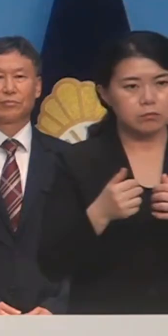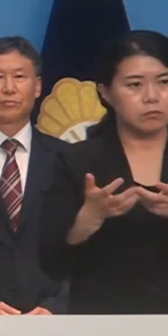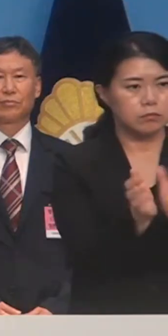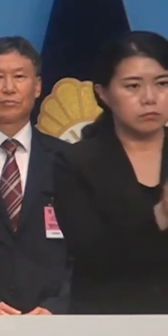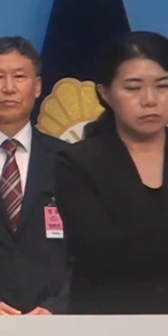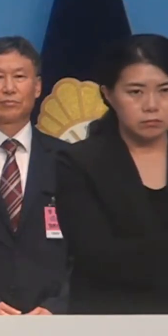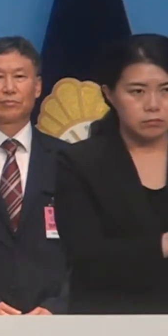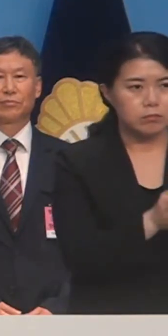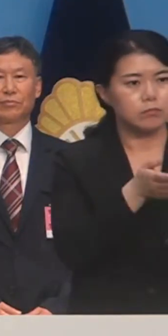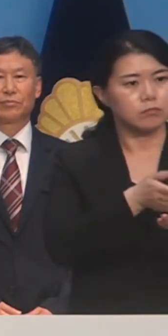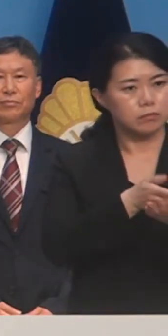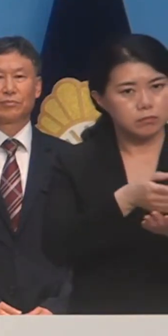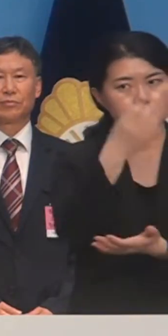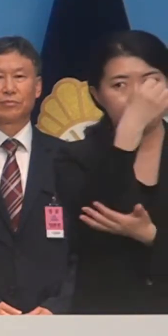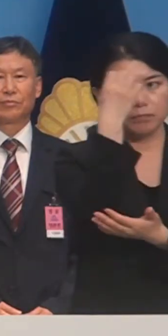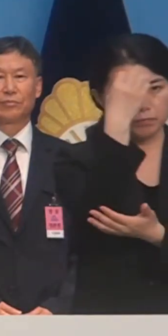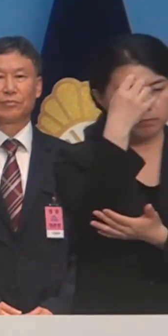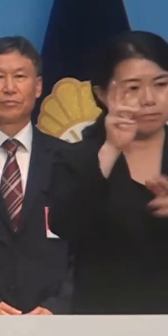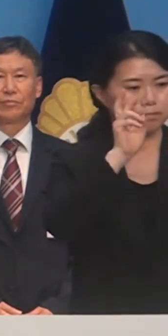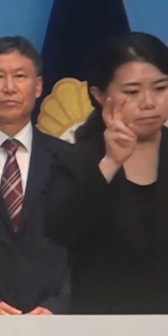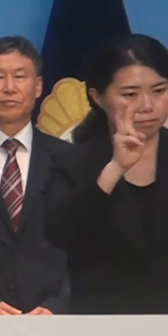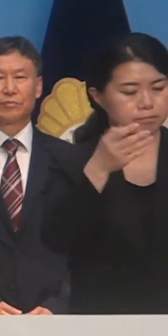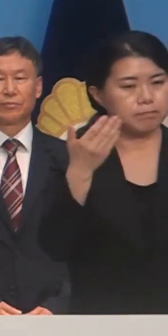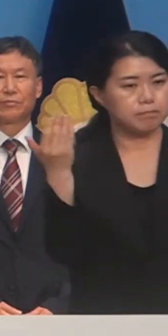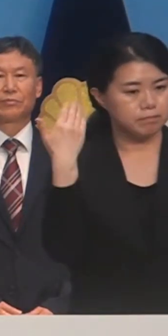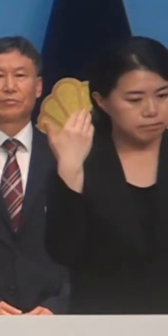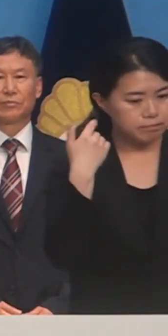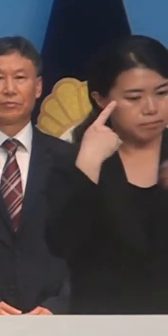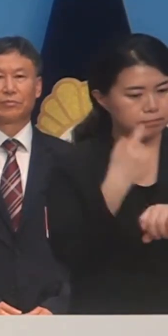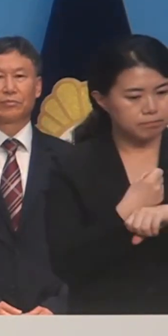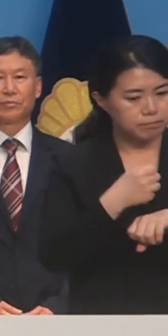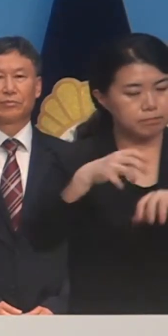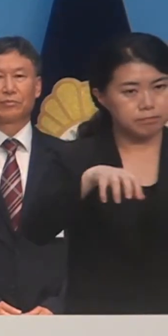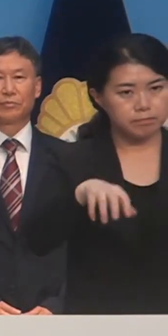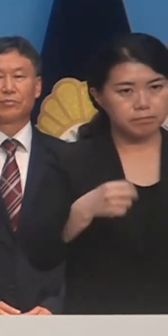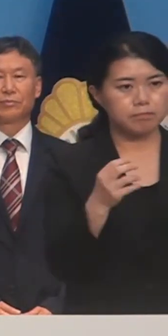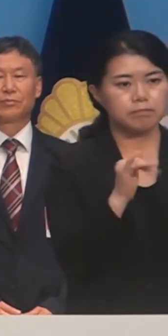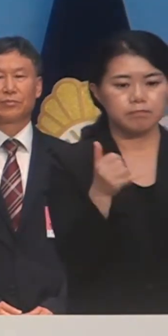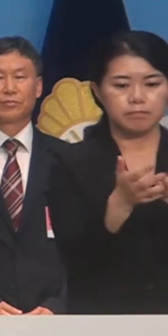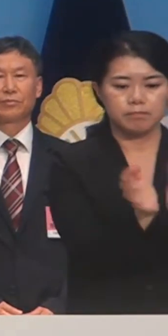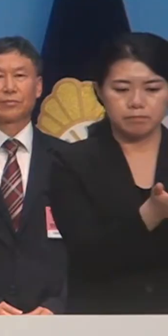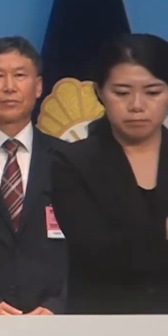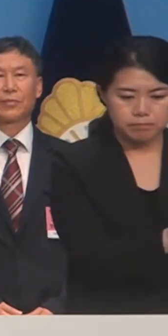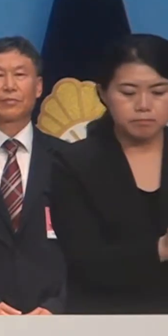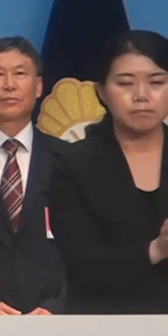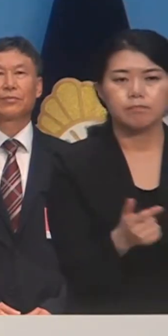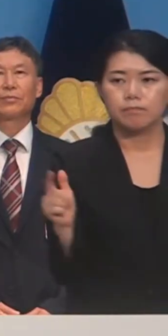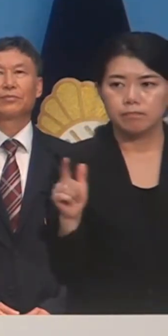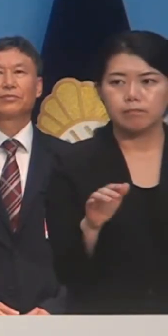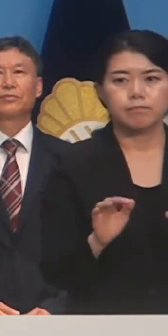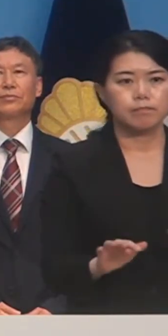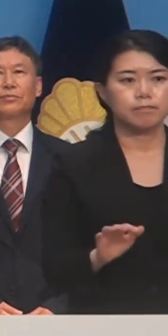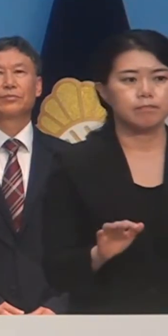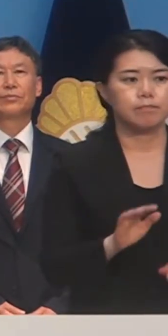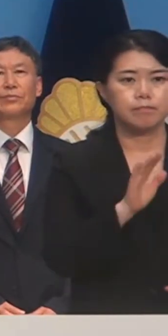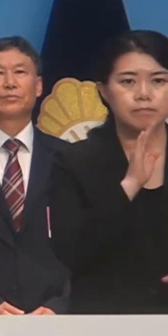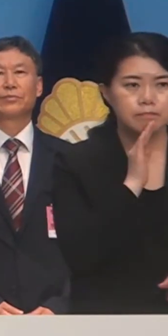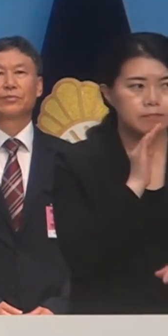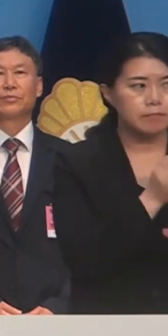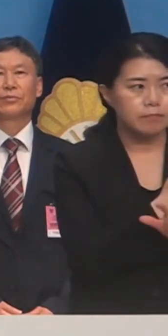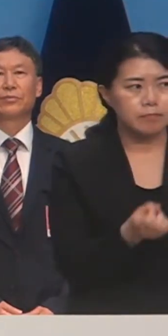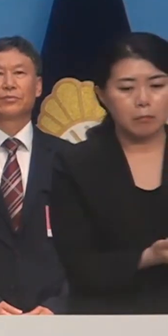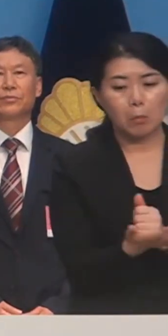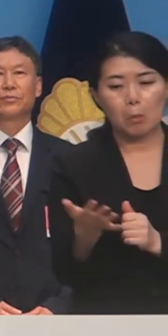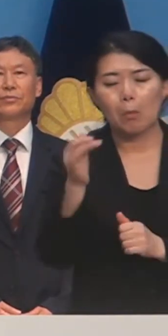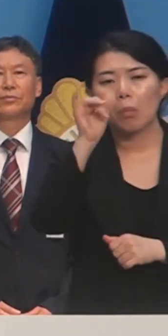정당, 언론, 기업, 학교, 연구소, 시민단체 등에 전방위적으로 깊이